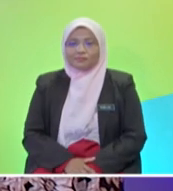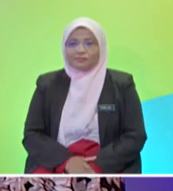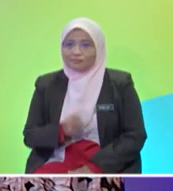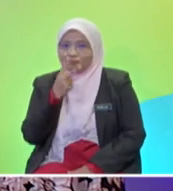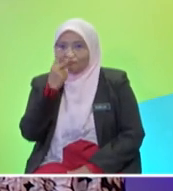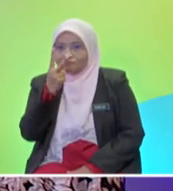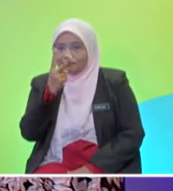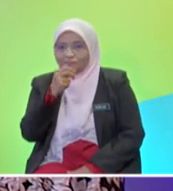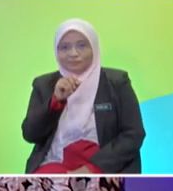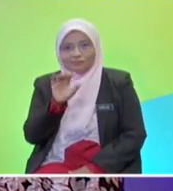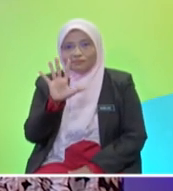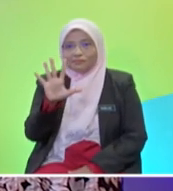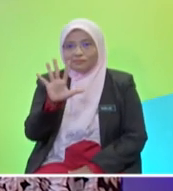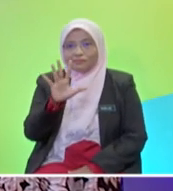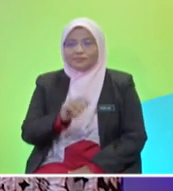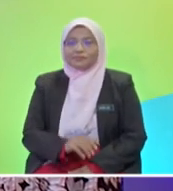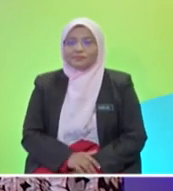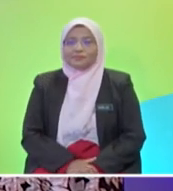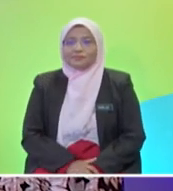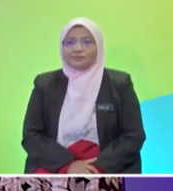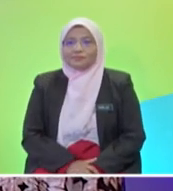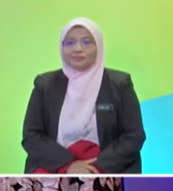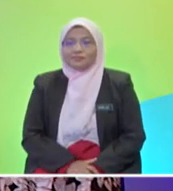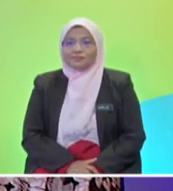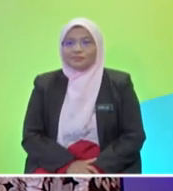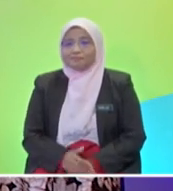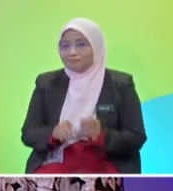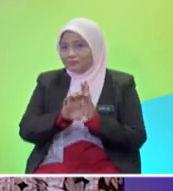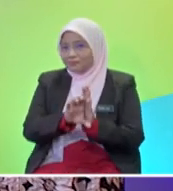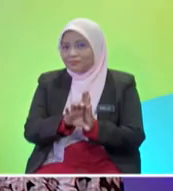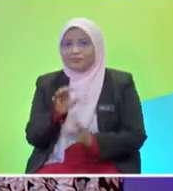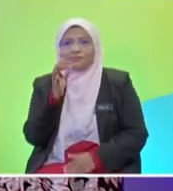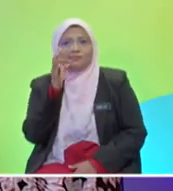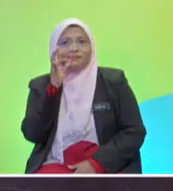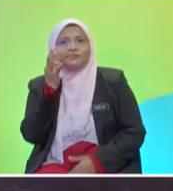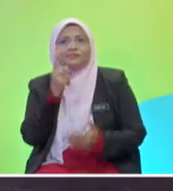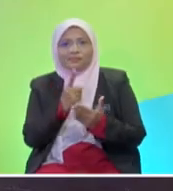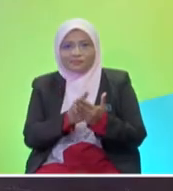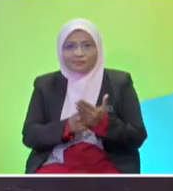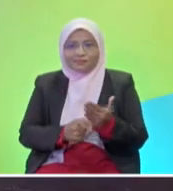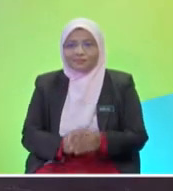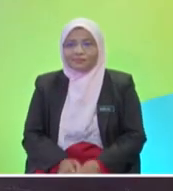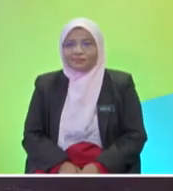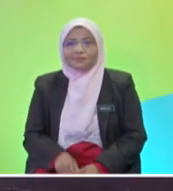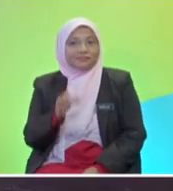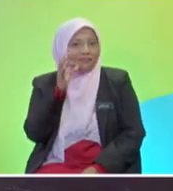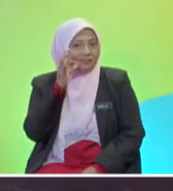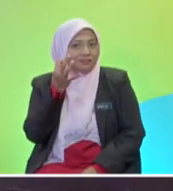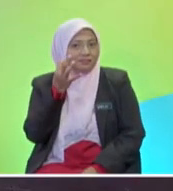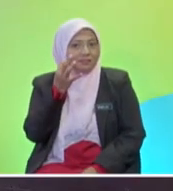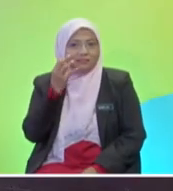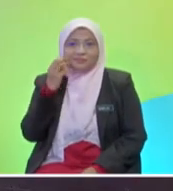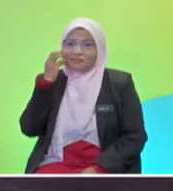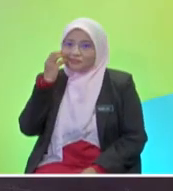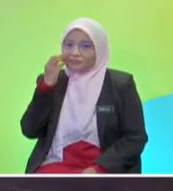yang kelima pula. Uh-huh. Ha, ni cikgu bagi contoh buah apa ni? Ini buah tomato. Ha, ni buah